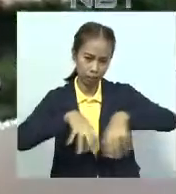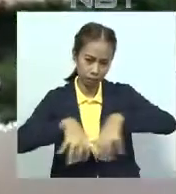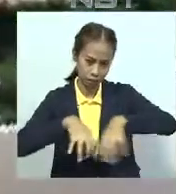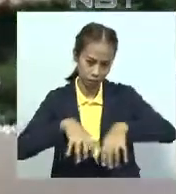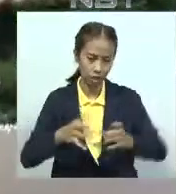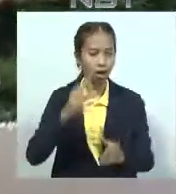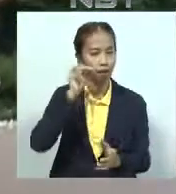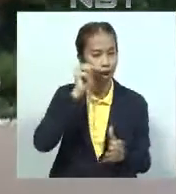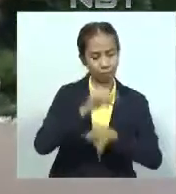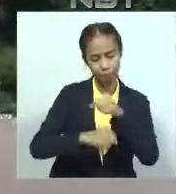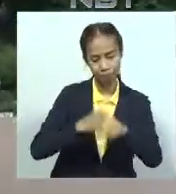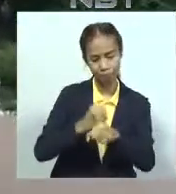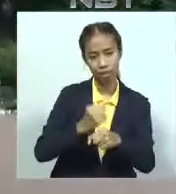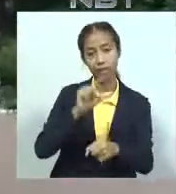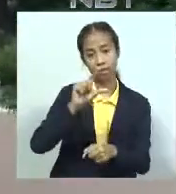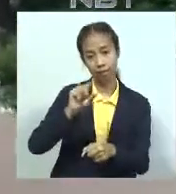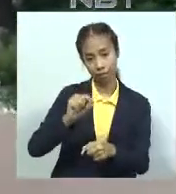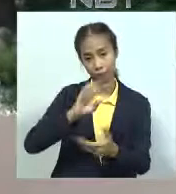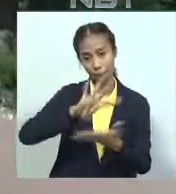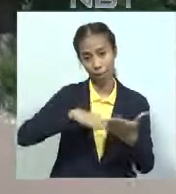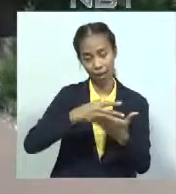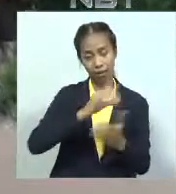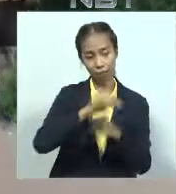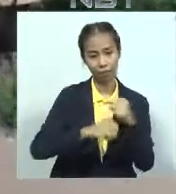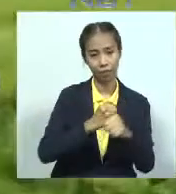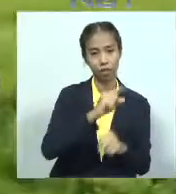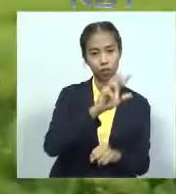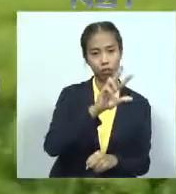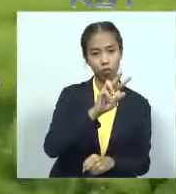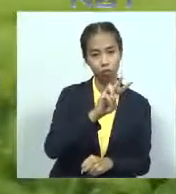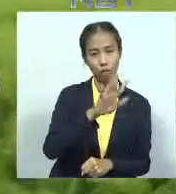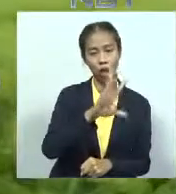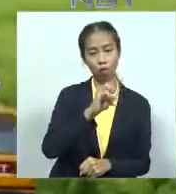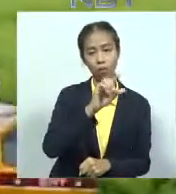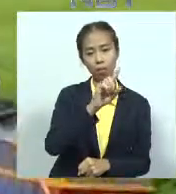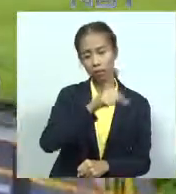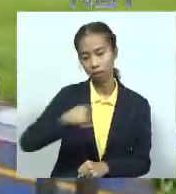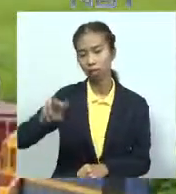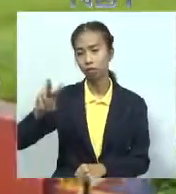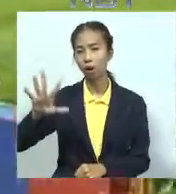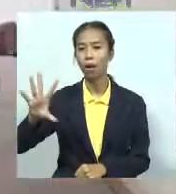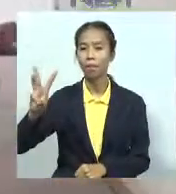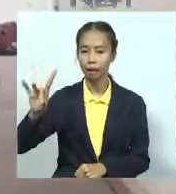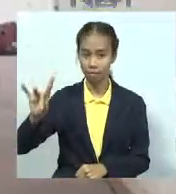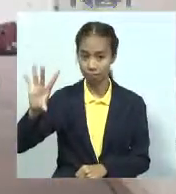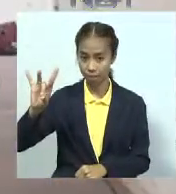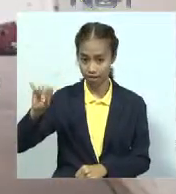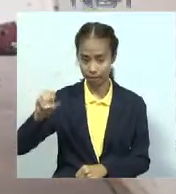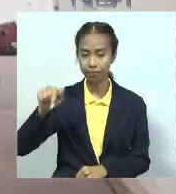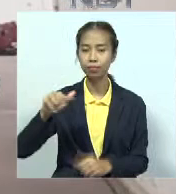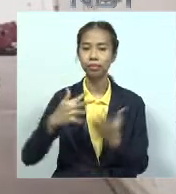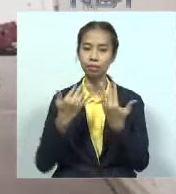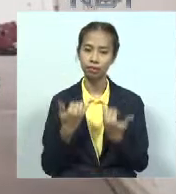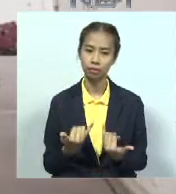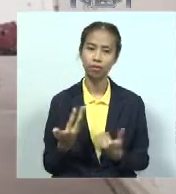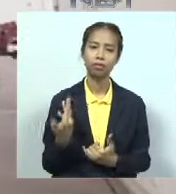รน้ำ20ปีพ.ศ. 2561ถึง2580ค่ะสำนักงานคณะกรรมการนโยบายเขตพัฒน